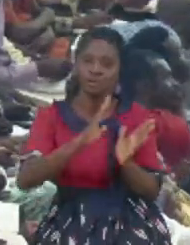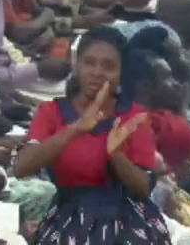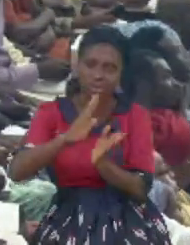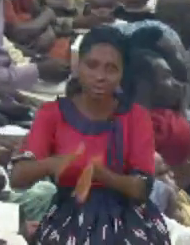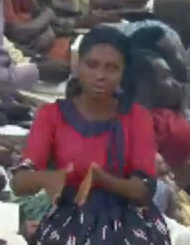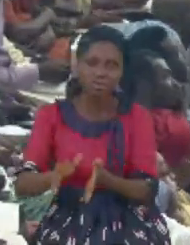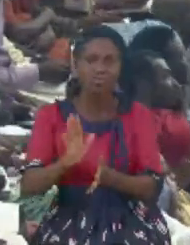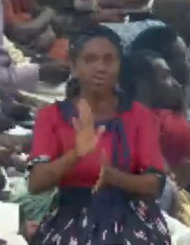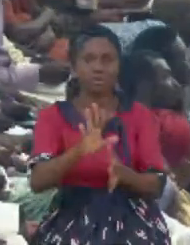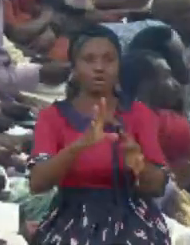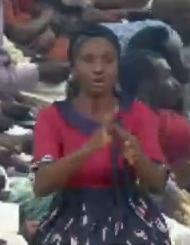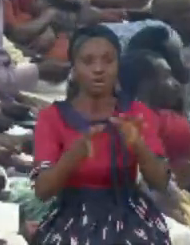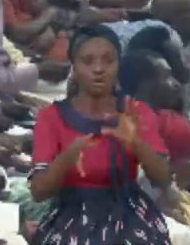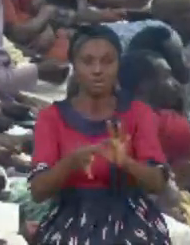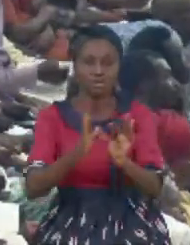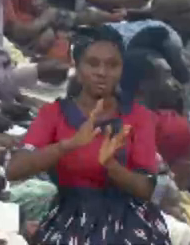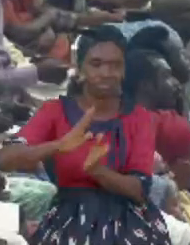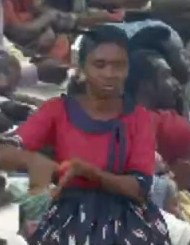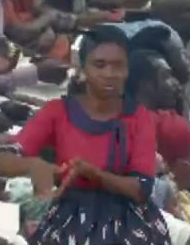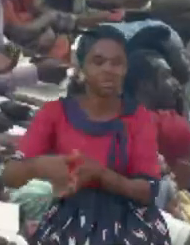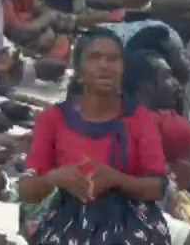toi et monte.